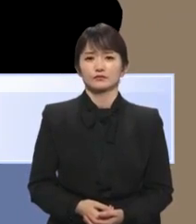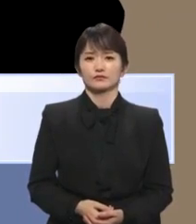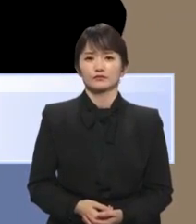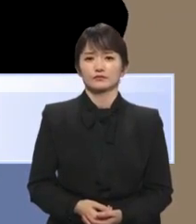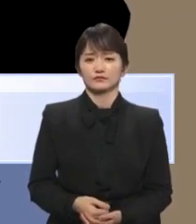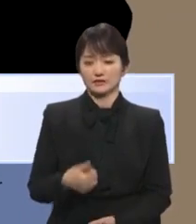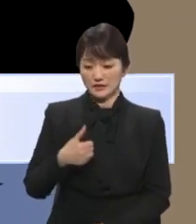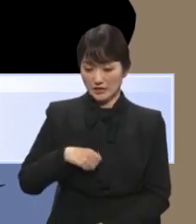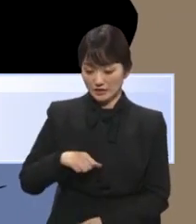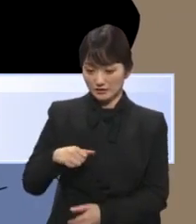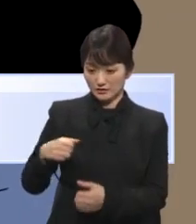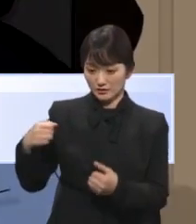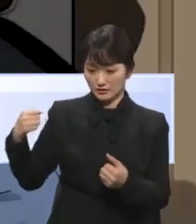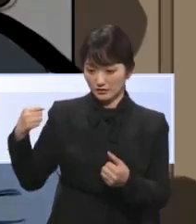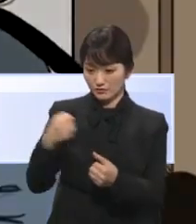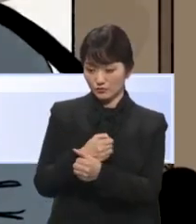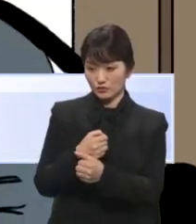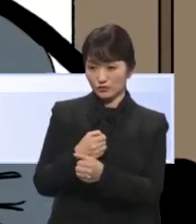신고한게 누구냐